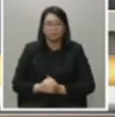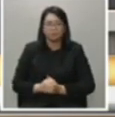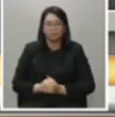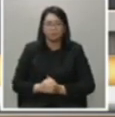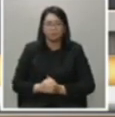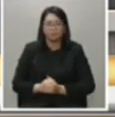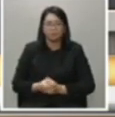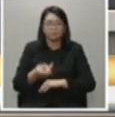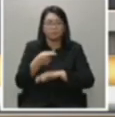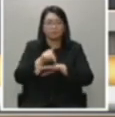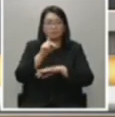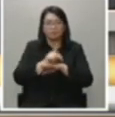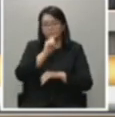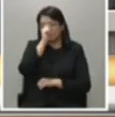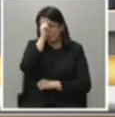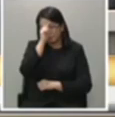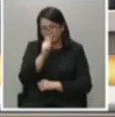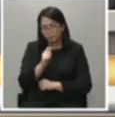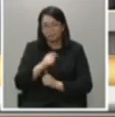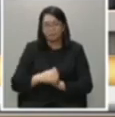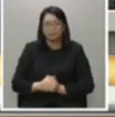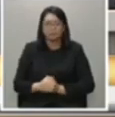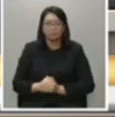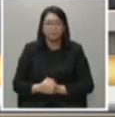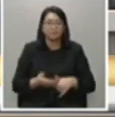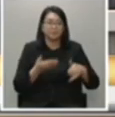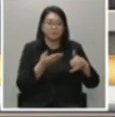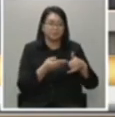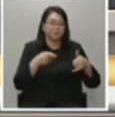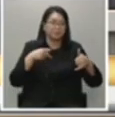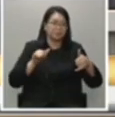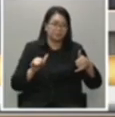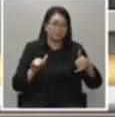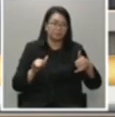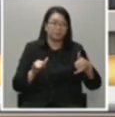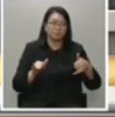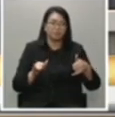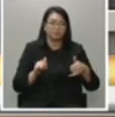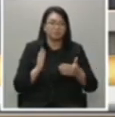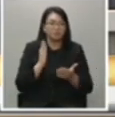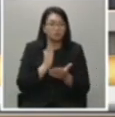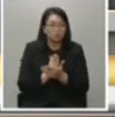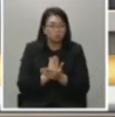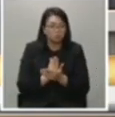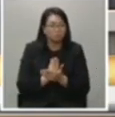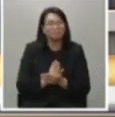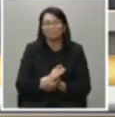ท่านประธานที่เคารพค่ะพลเอกประยุทธ์จันทร์โอชาไม่ได้หยุดเพียงเท่านี้ค่ะ